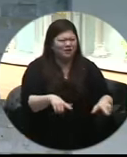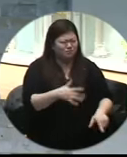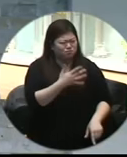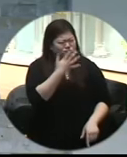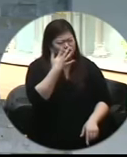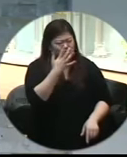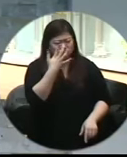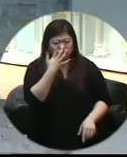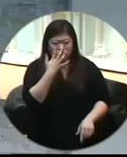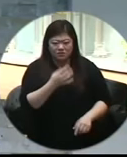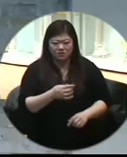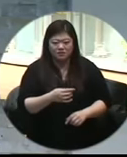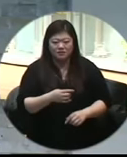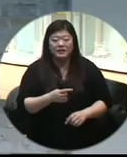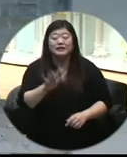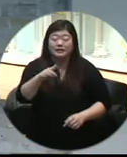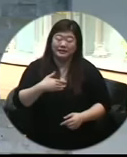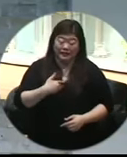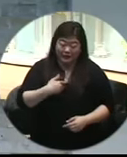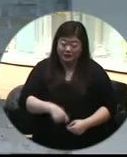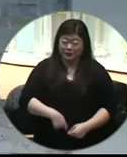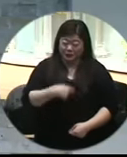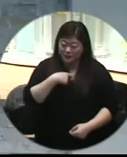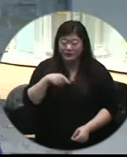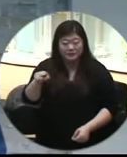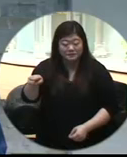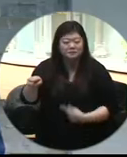그거 다 내가 해봤어요.